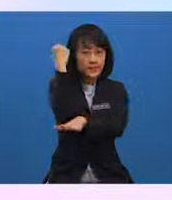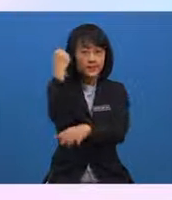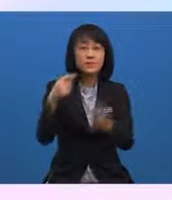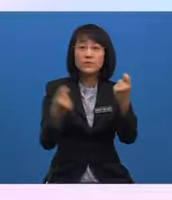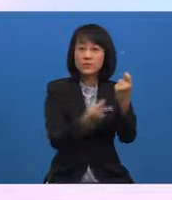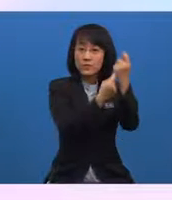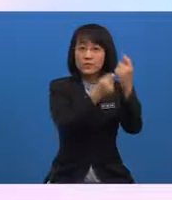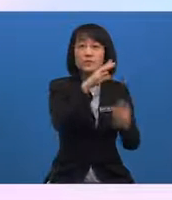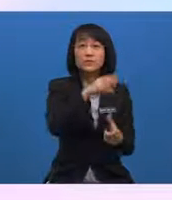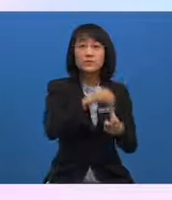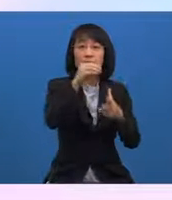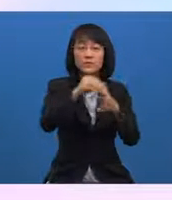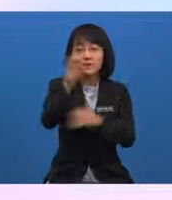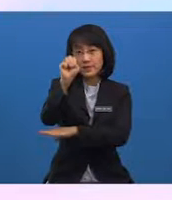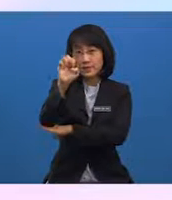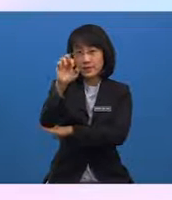tunjang atau serabut?